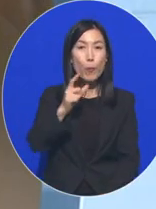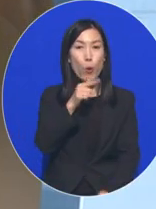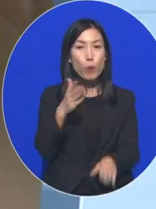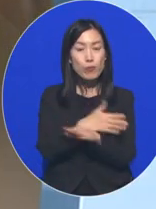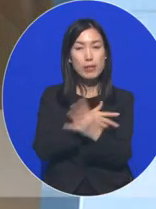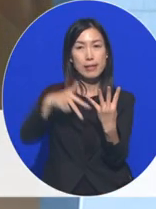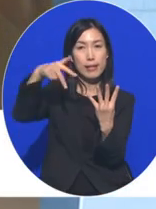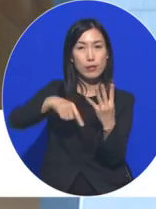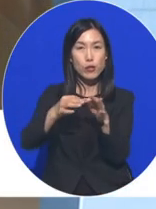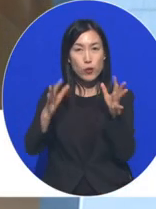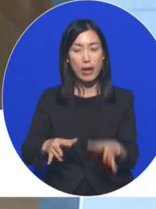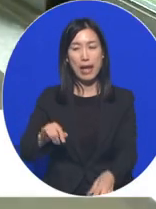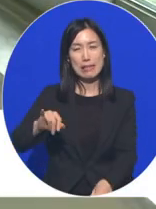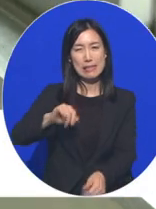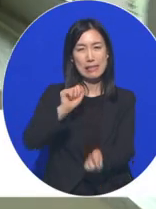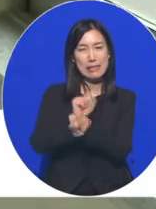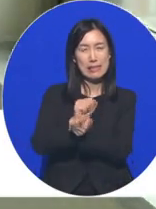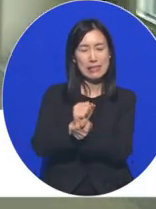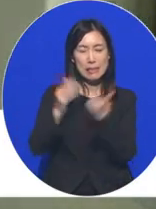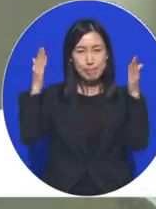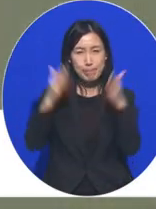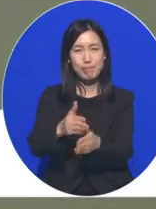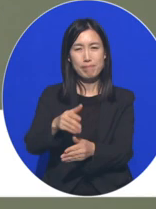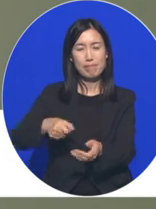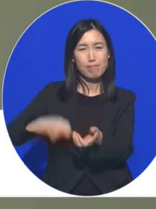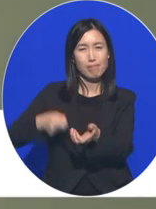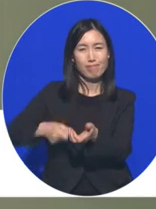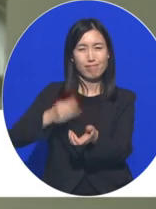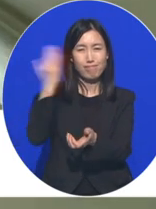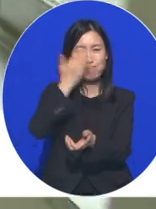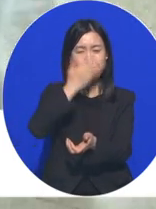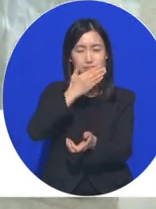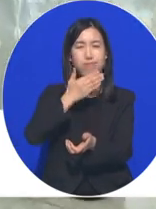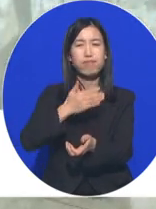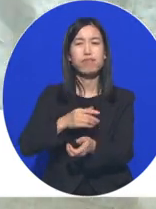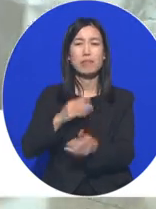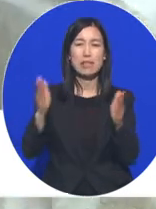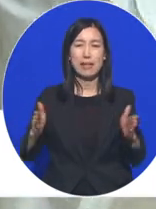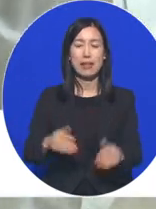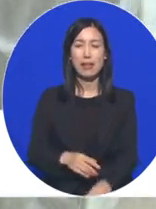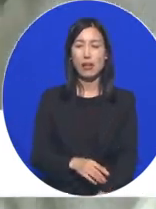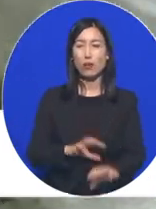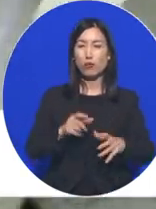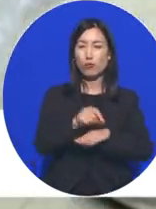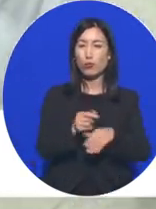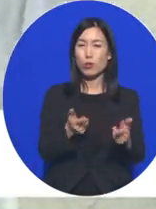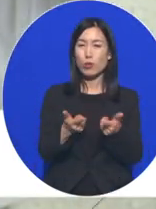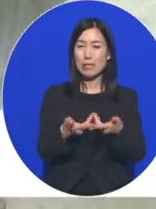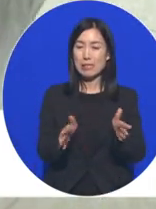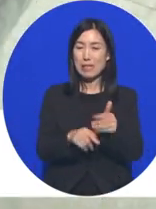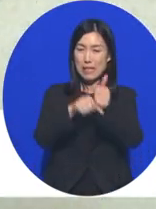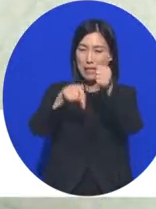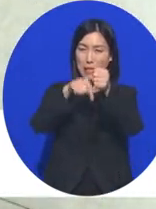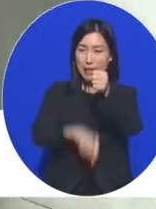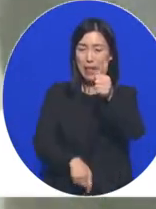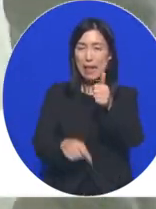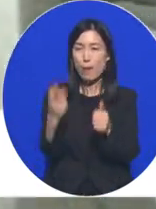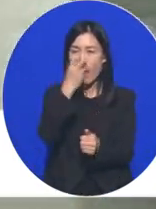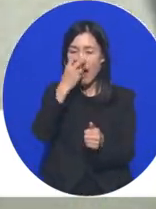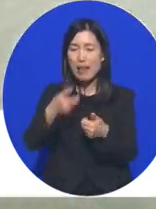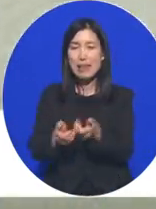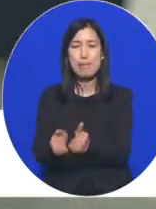4주간 빈대 집중점검 방제 기간을 운영합니다 국무조정실이 정부 합동 대책 본부를